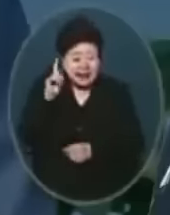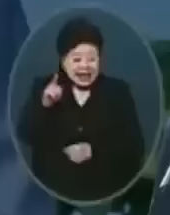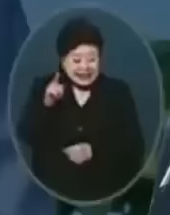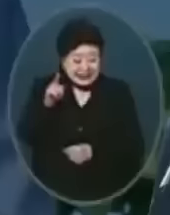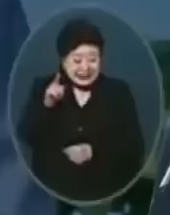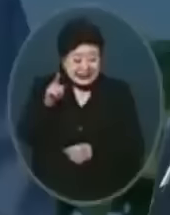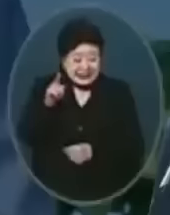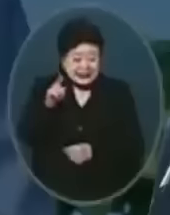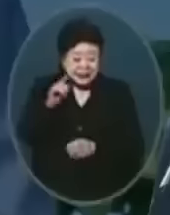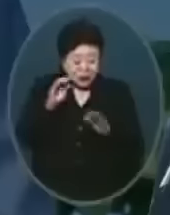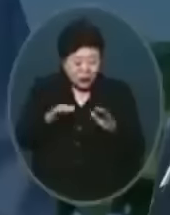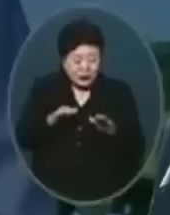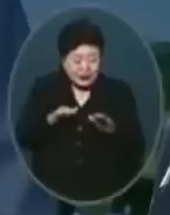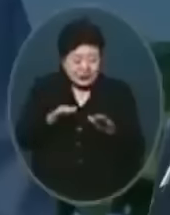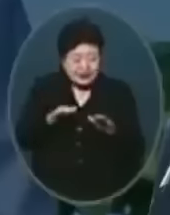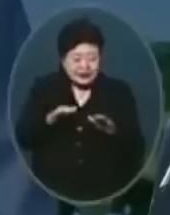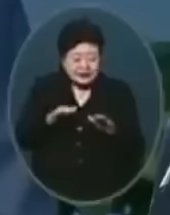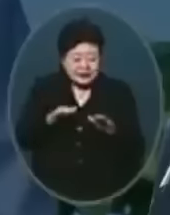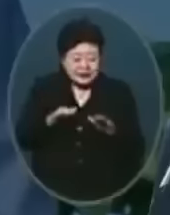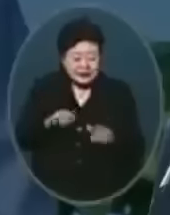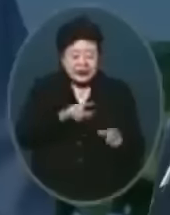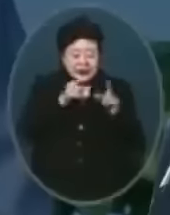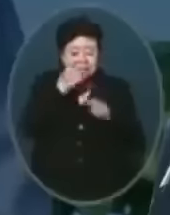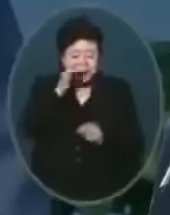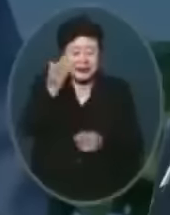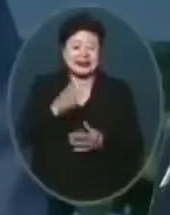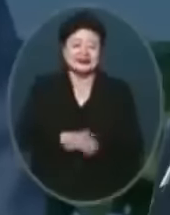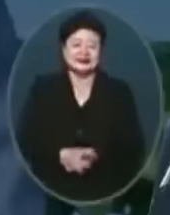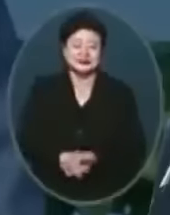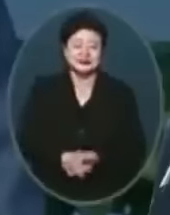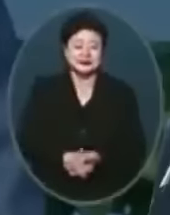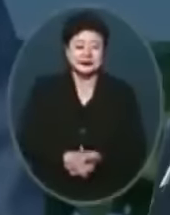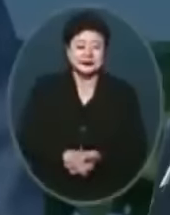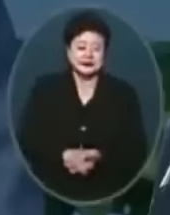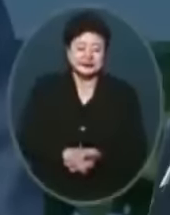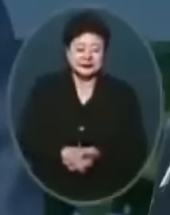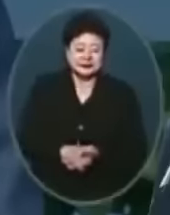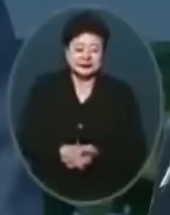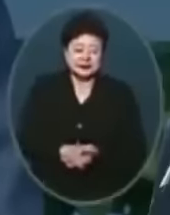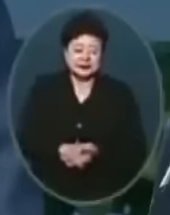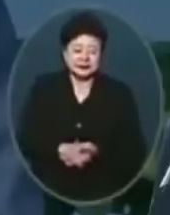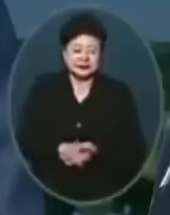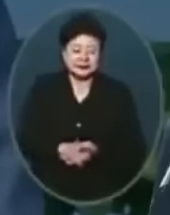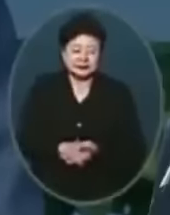내일을 오늘에 살 수 있게 되는 것입니다.